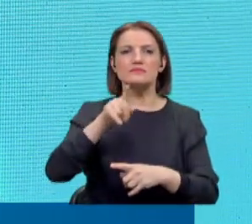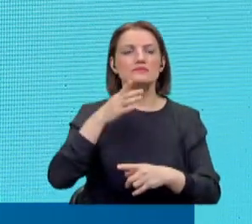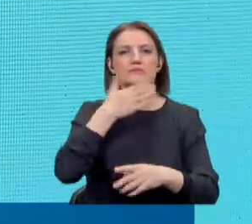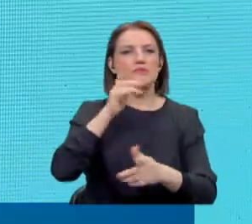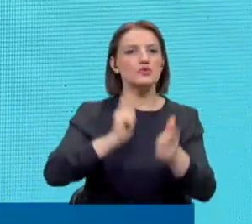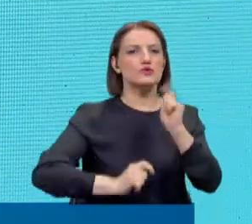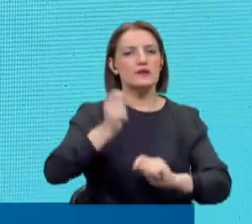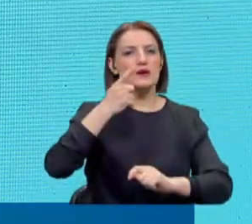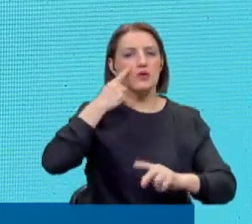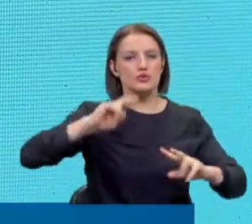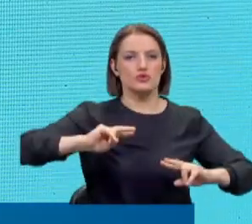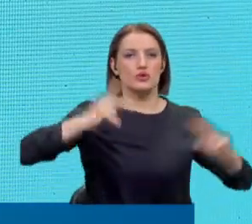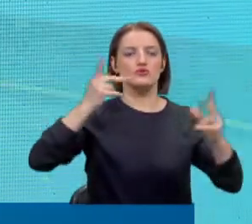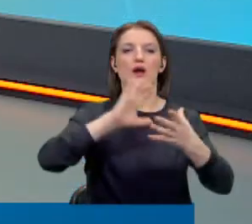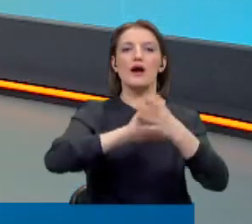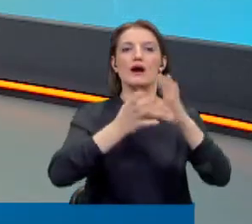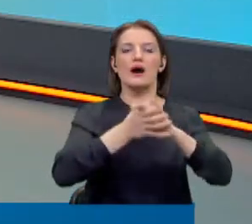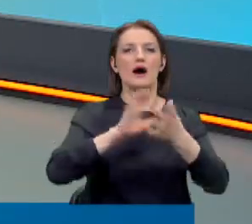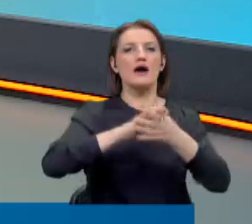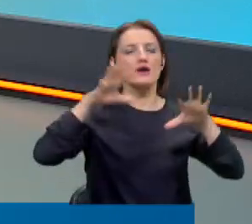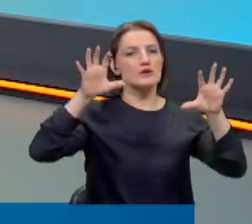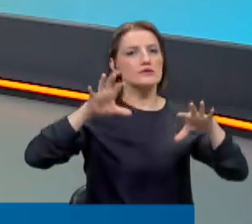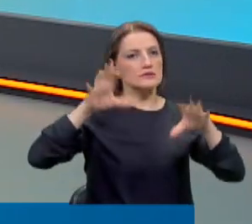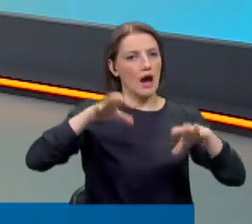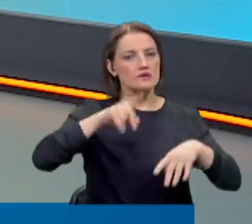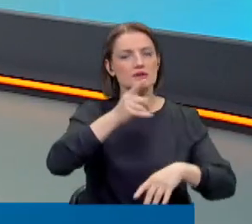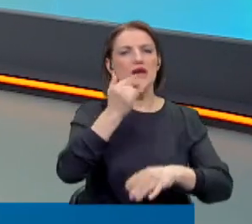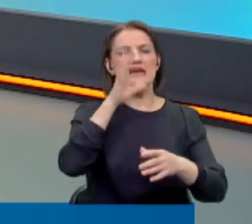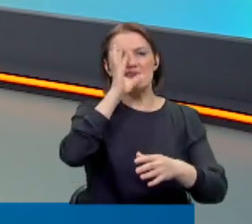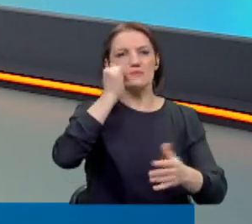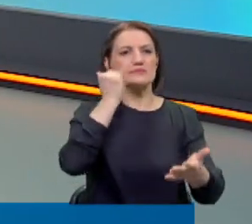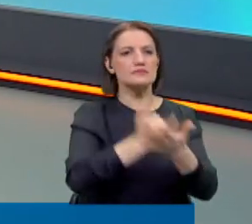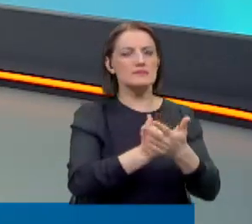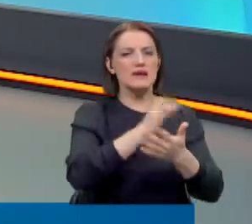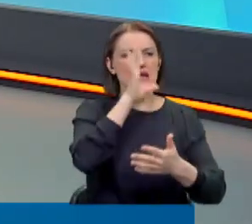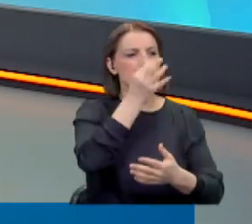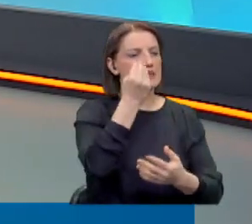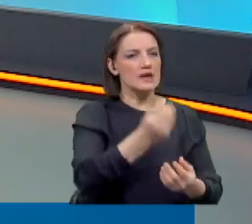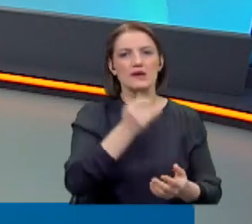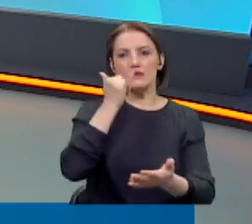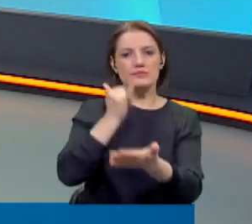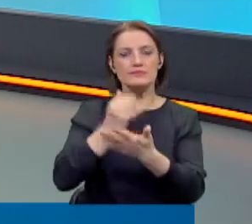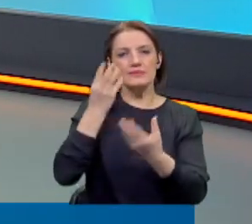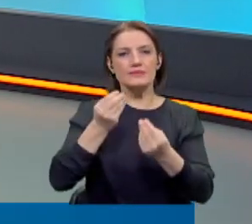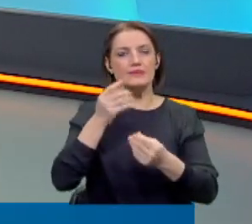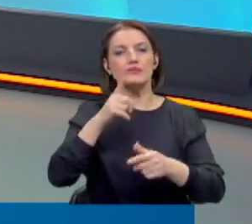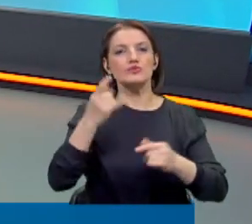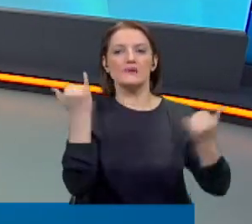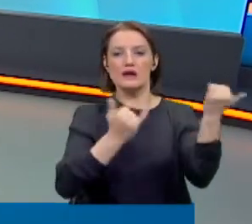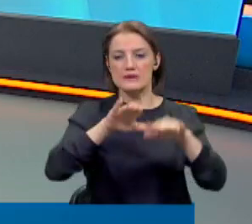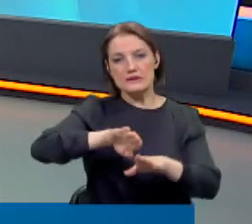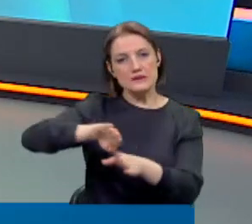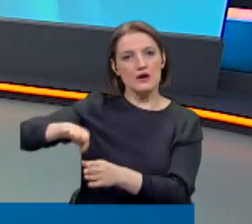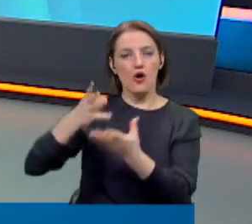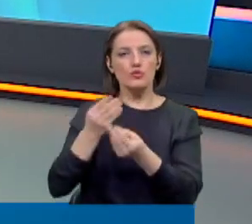gözleri dönmüş hani böyle kar konusunda kim Sınıfta Kaldı kimin karnesi iyi vesaire bu tartışmaları bir kenara koyacak olursak